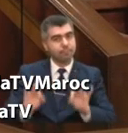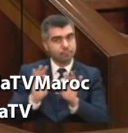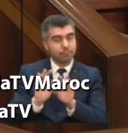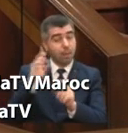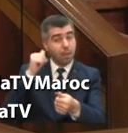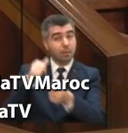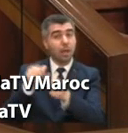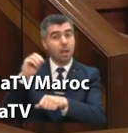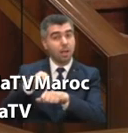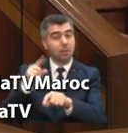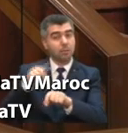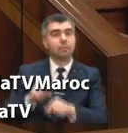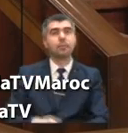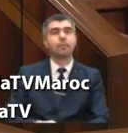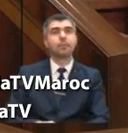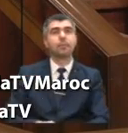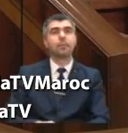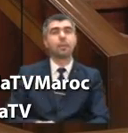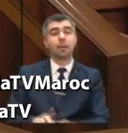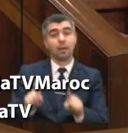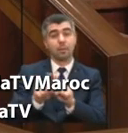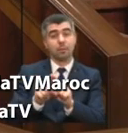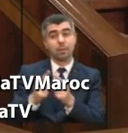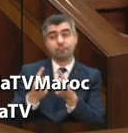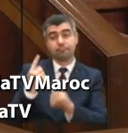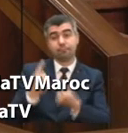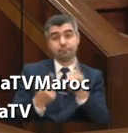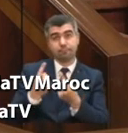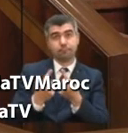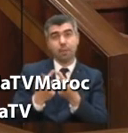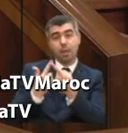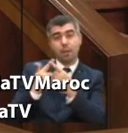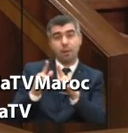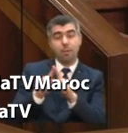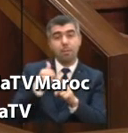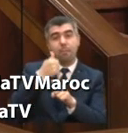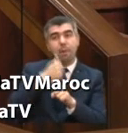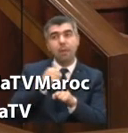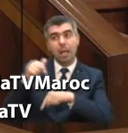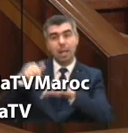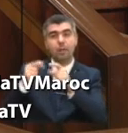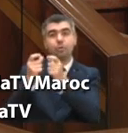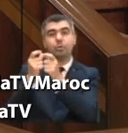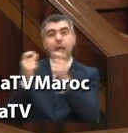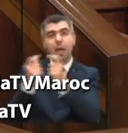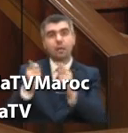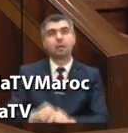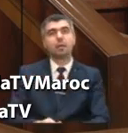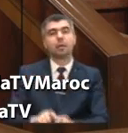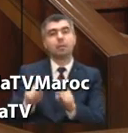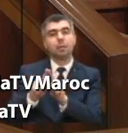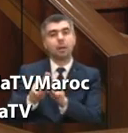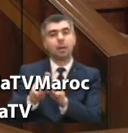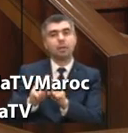ونستحضر أيضا تحايل الكبير والمتضخم اللي قامت به مجموعة من المقاولات المغربية من أجل الاستفادة من